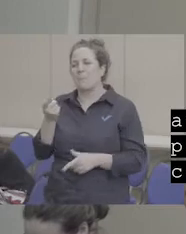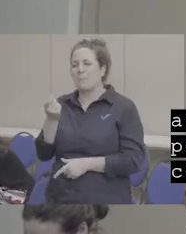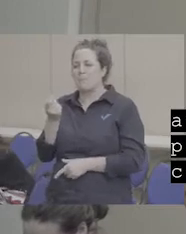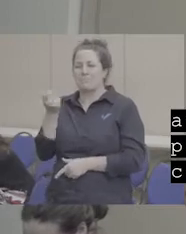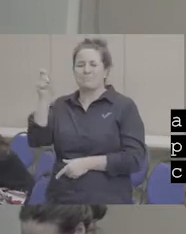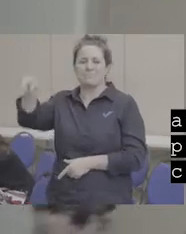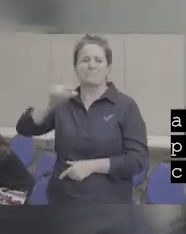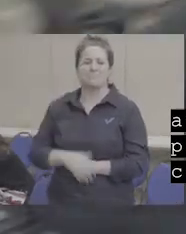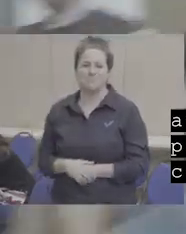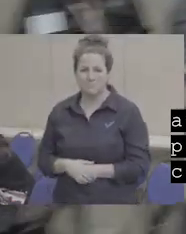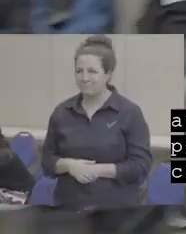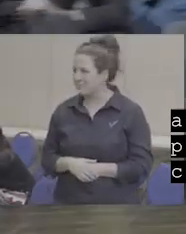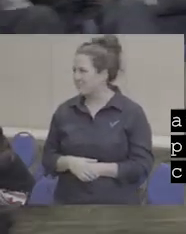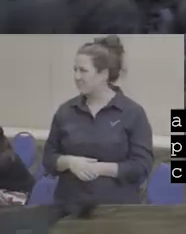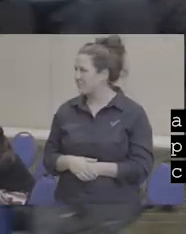commentaire.